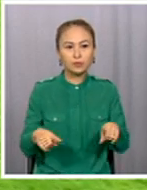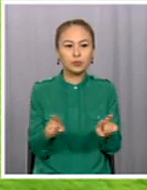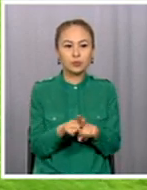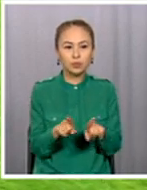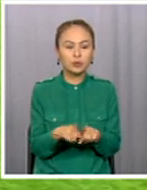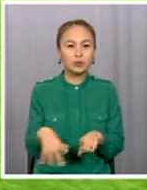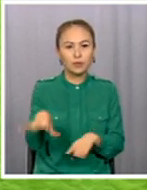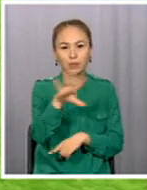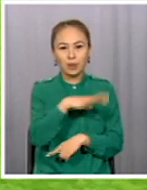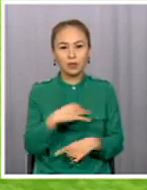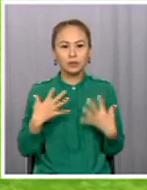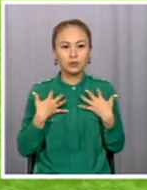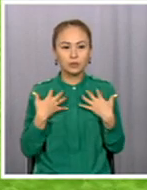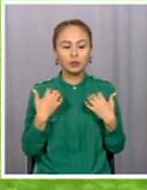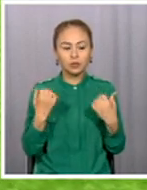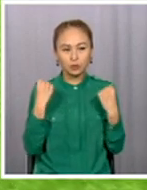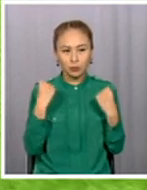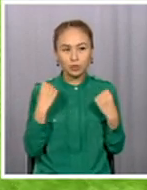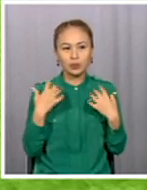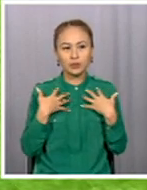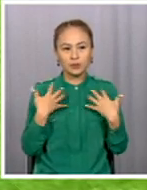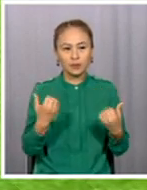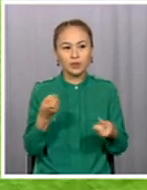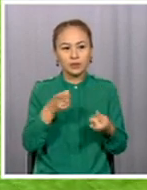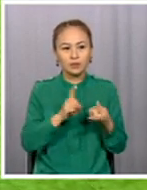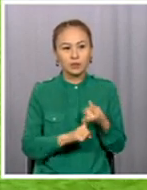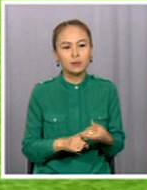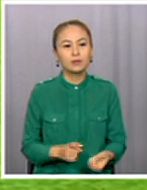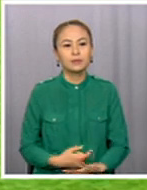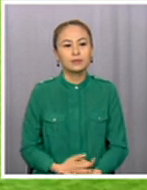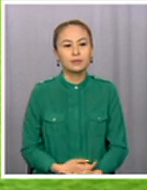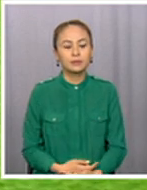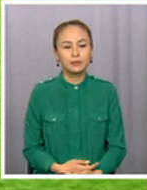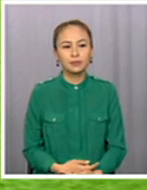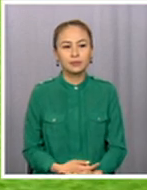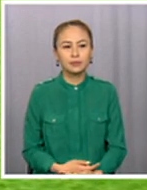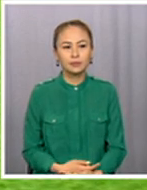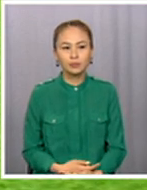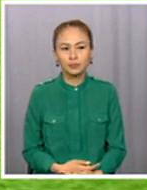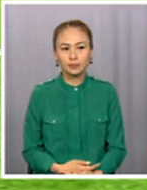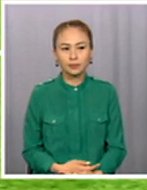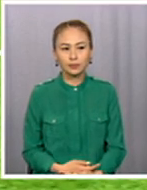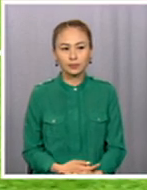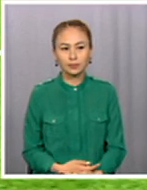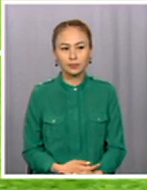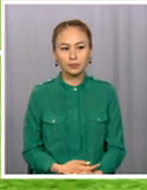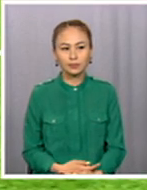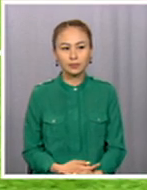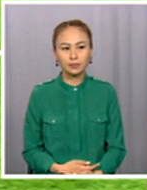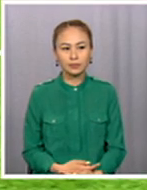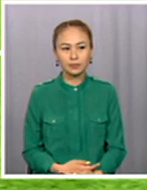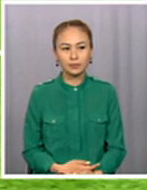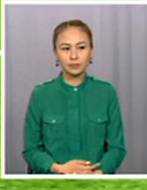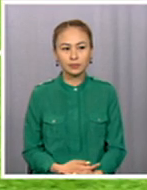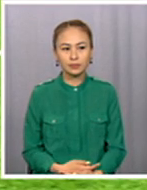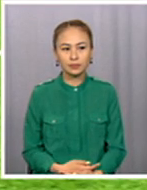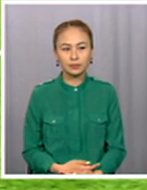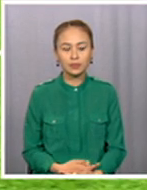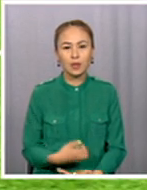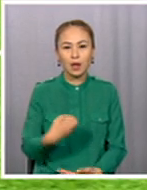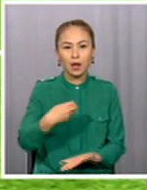бәрі спортқа жатады. Ал спорт адамға өте пайдалы. Охо,